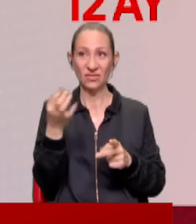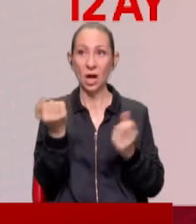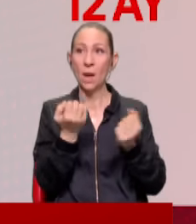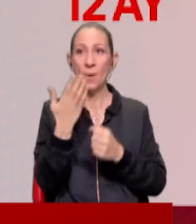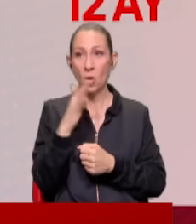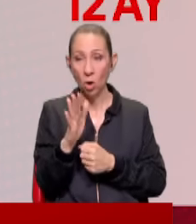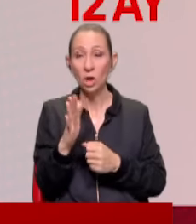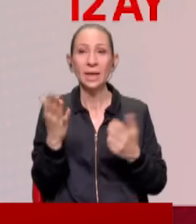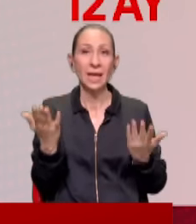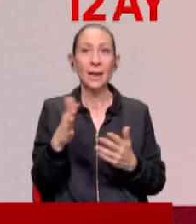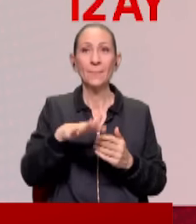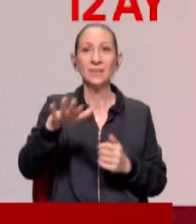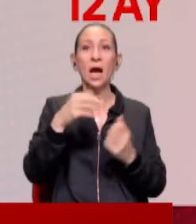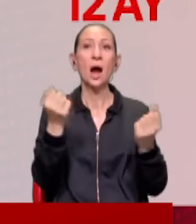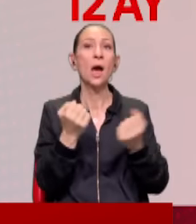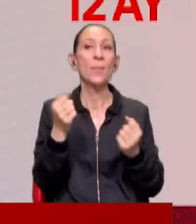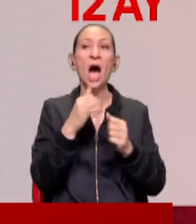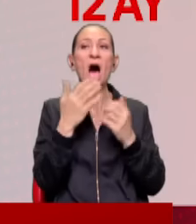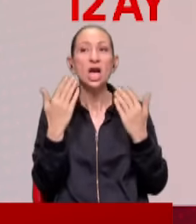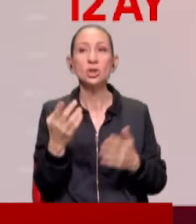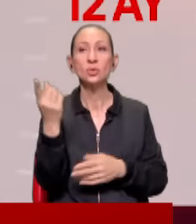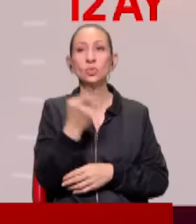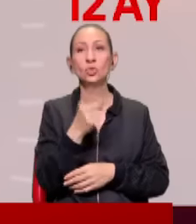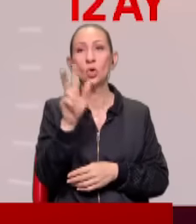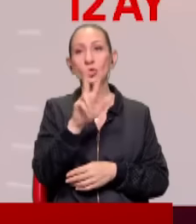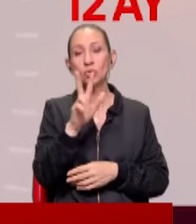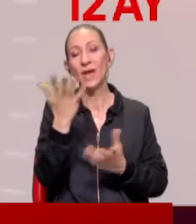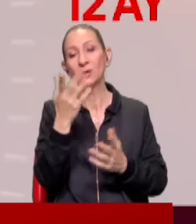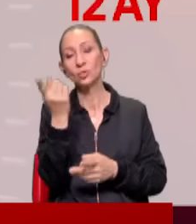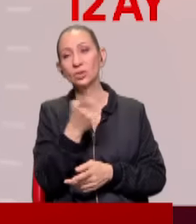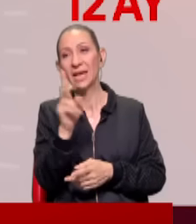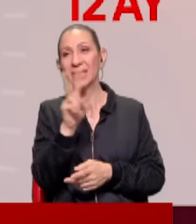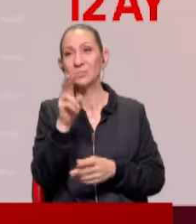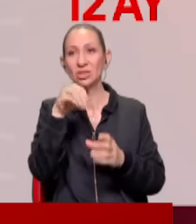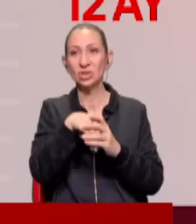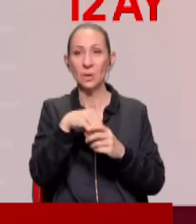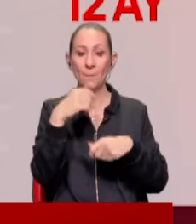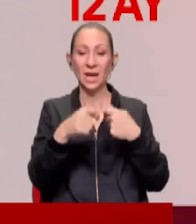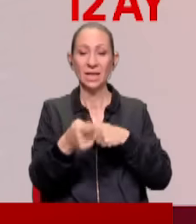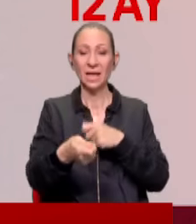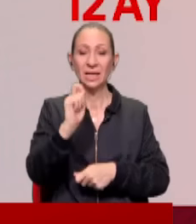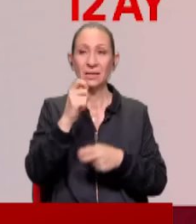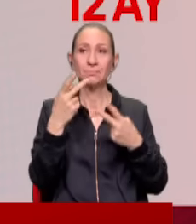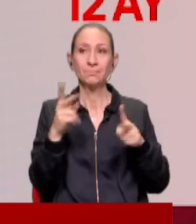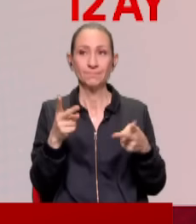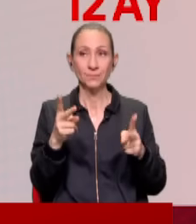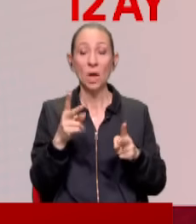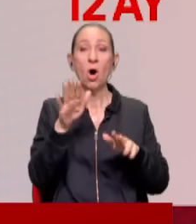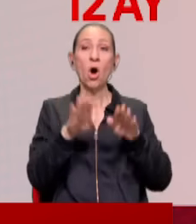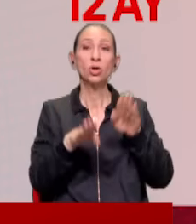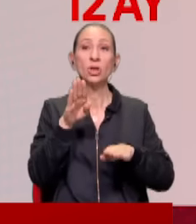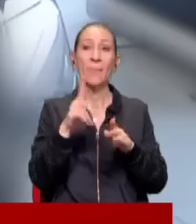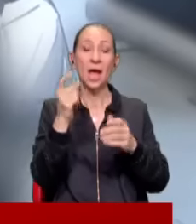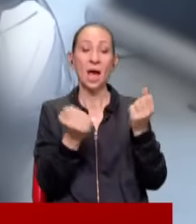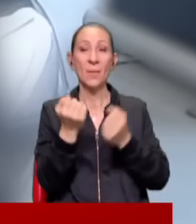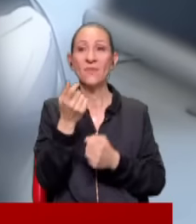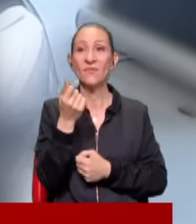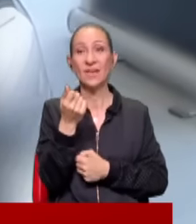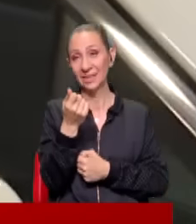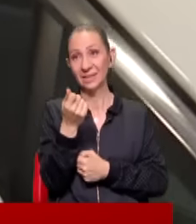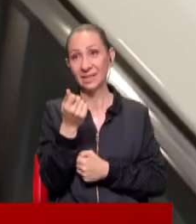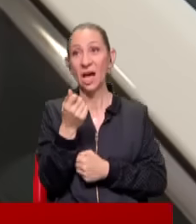otomobil yok. Yani piyasadaki araçların ancak %30 ya da %20'si için bankadan kredi çekilebiliyor. Ortalama bir otomobilin